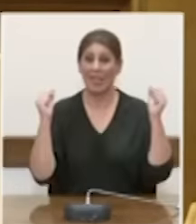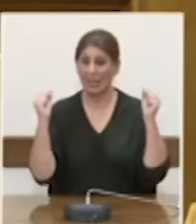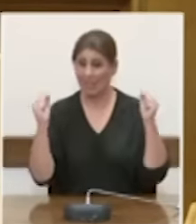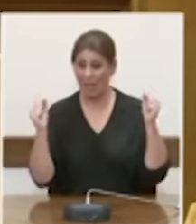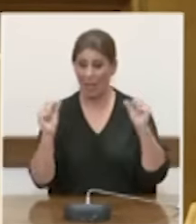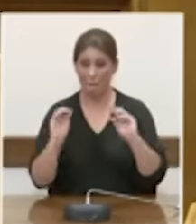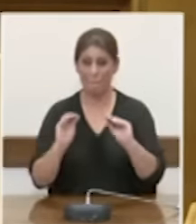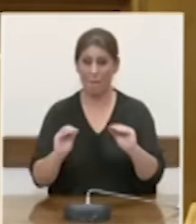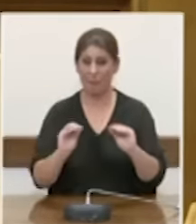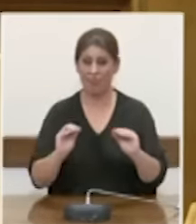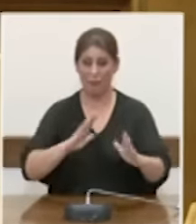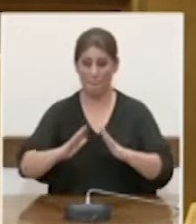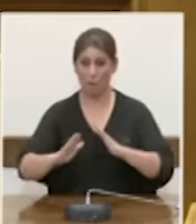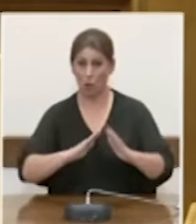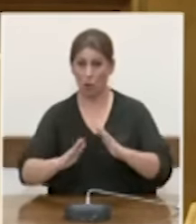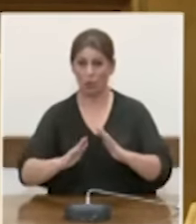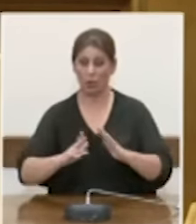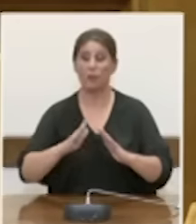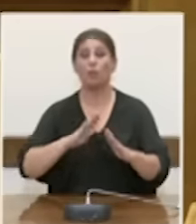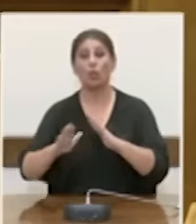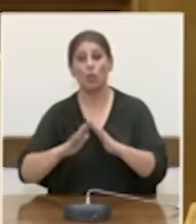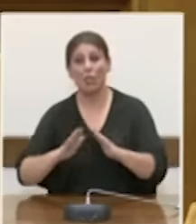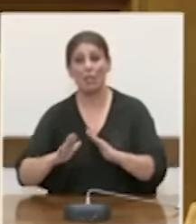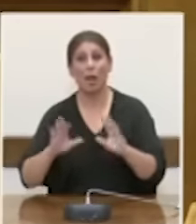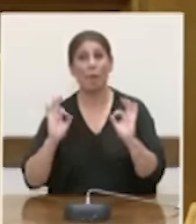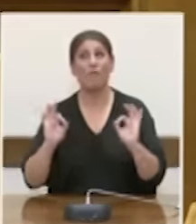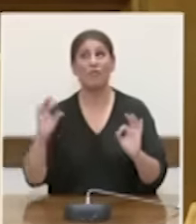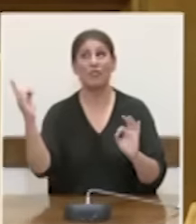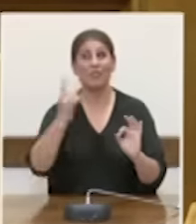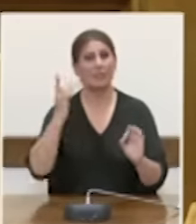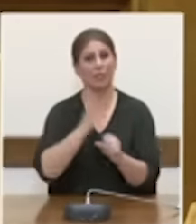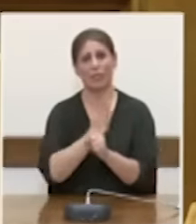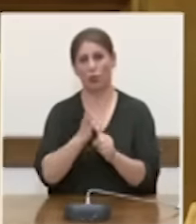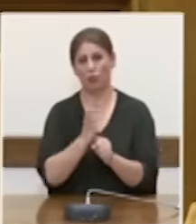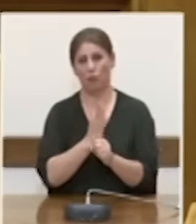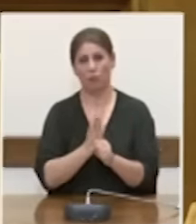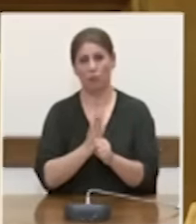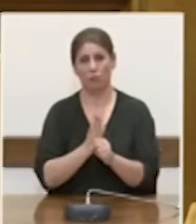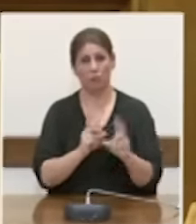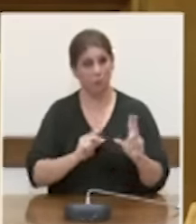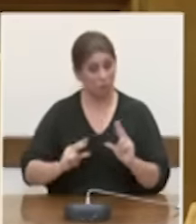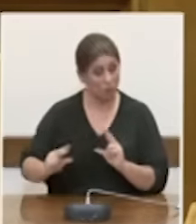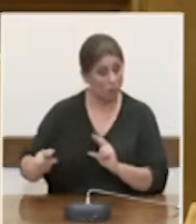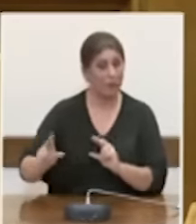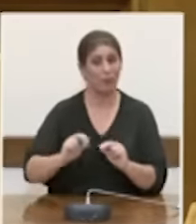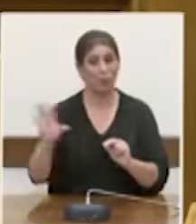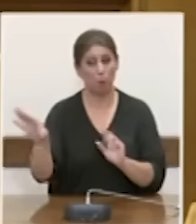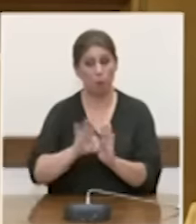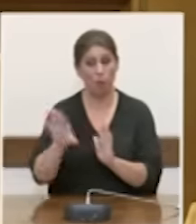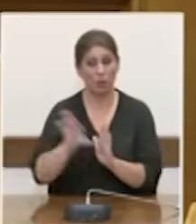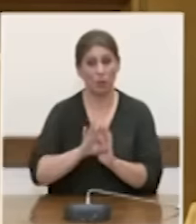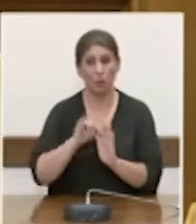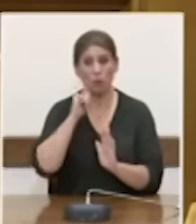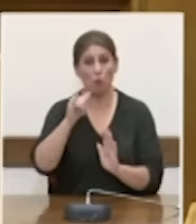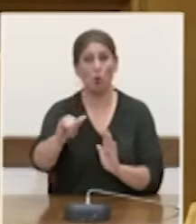παιδεία, πρόνοια, για την προστασία από φυσικές καταστροφές. Μαζικές προσλήψεις μόνιμου προσωπικού σε